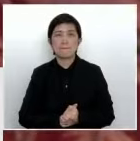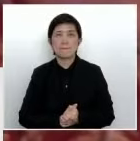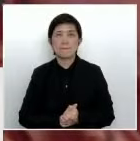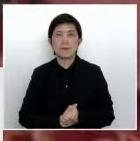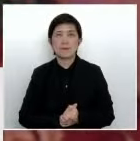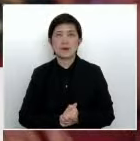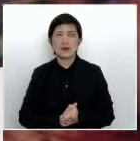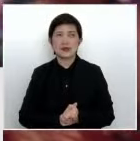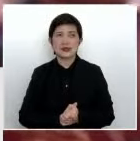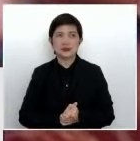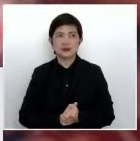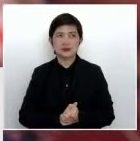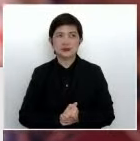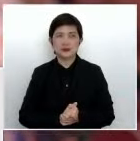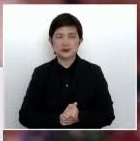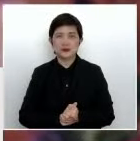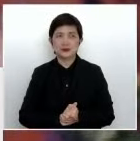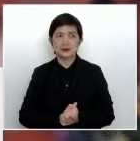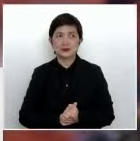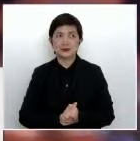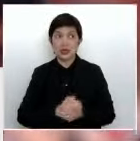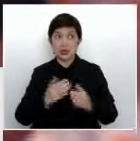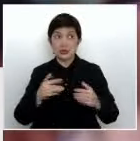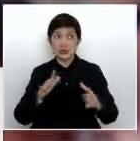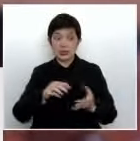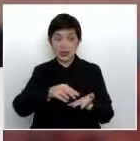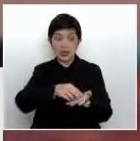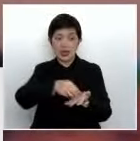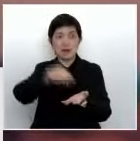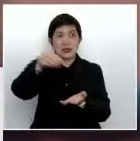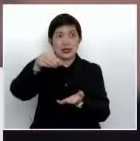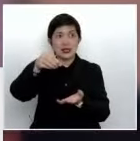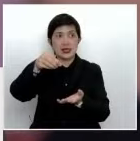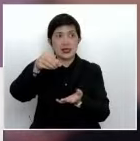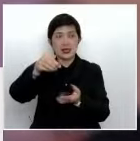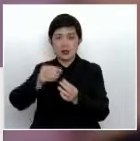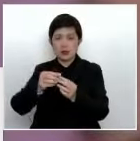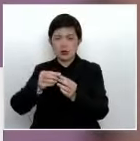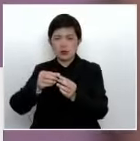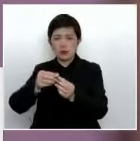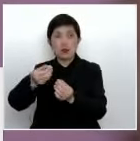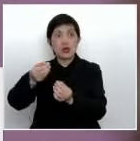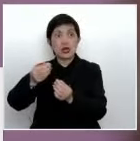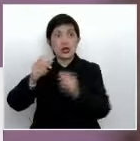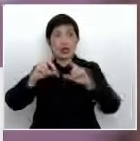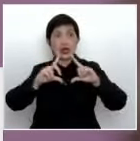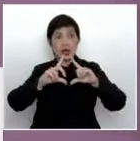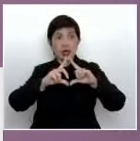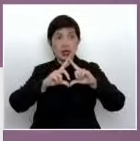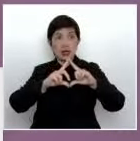saya iya sudah diambil bolanya silakan dibuka a